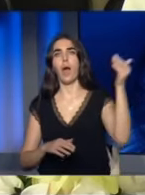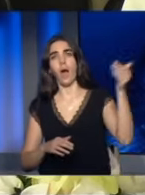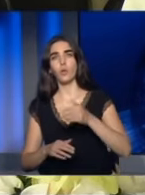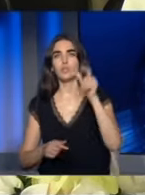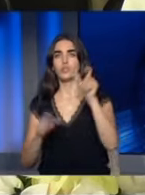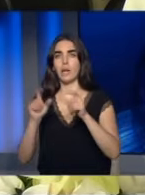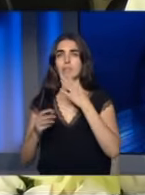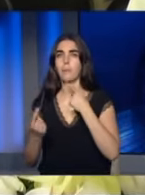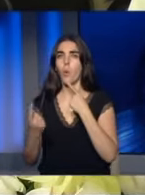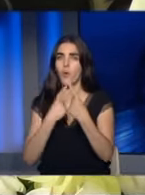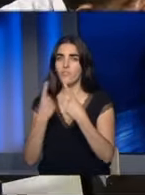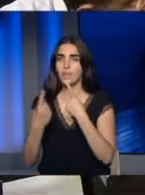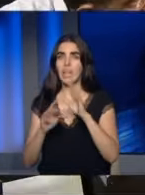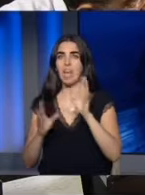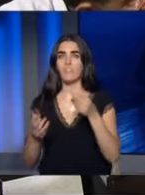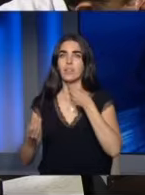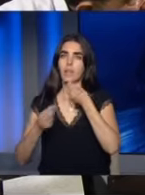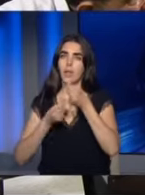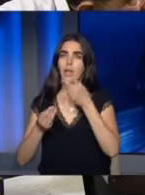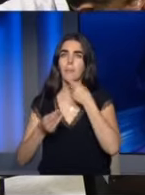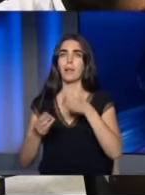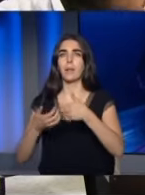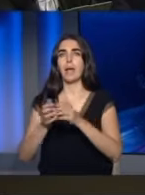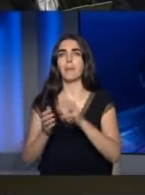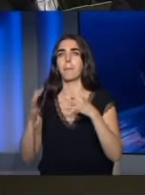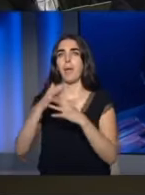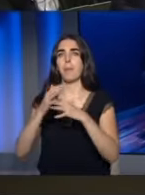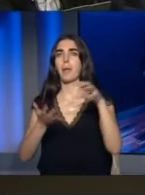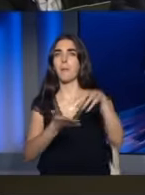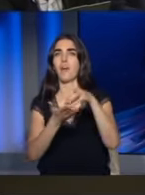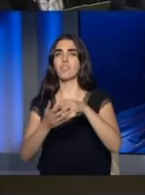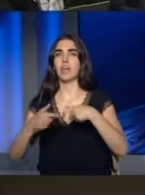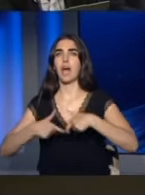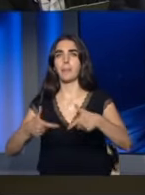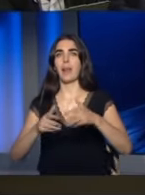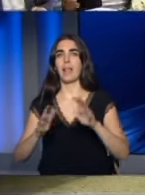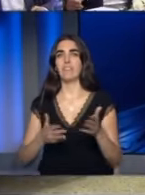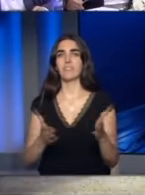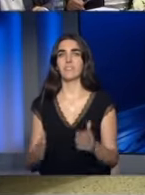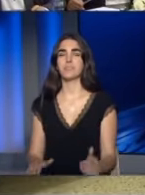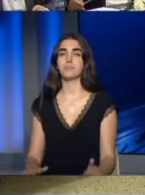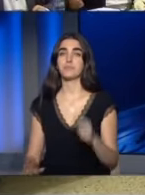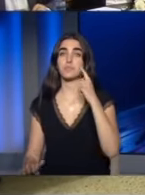الشخصيات وقد تناولوا موضوع تاهيل الطرق في محافظتي بعلبك الهرمل والبقاع